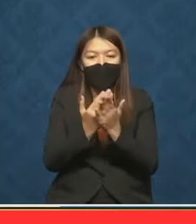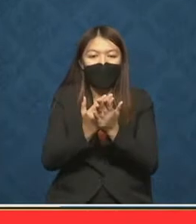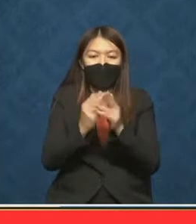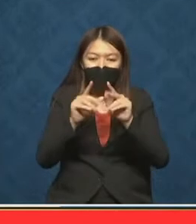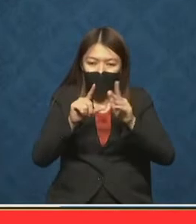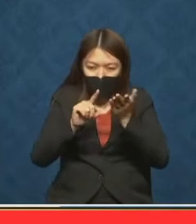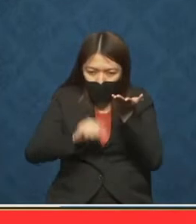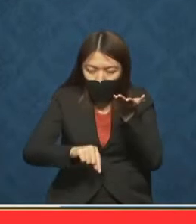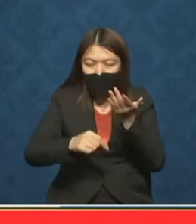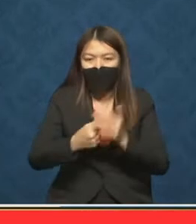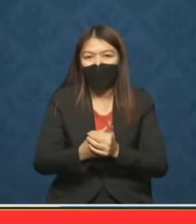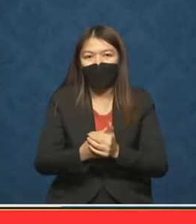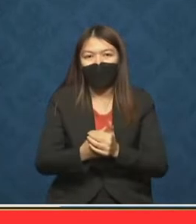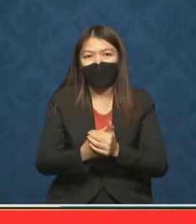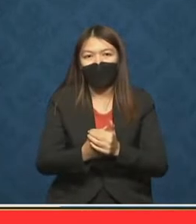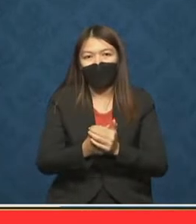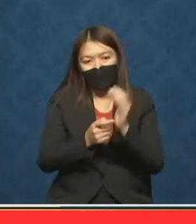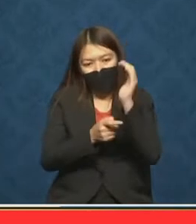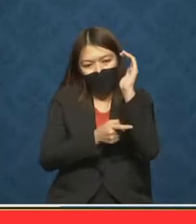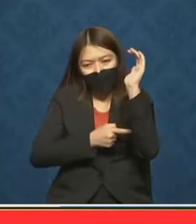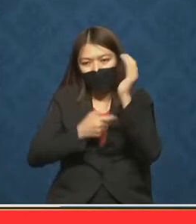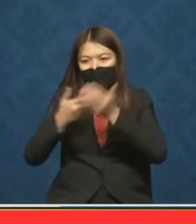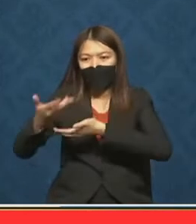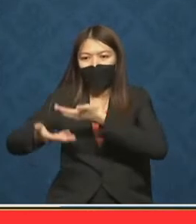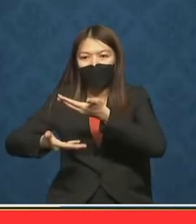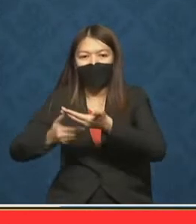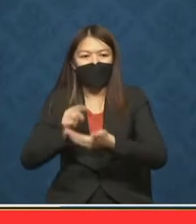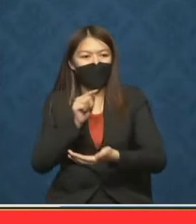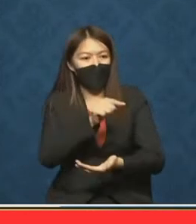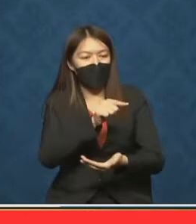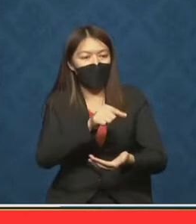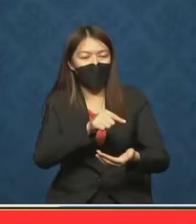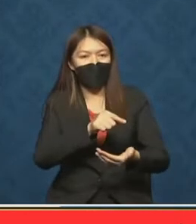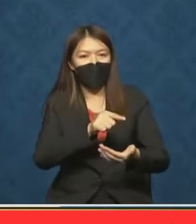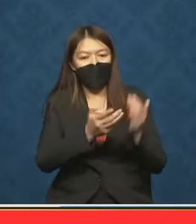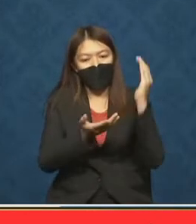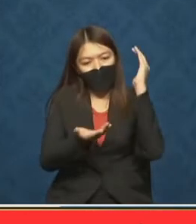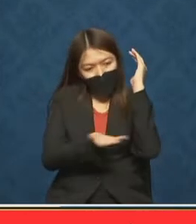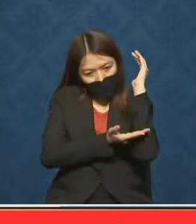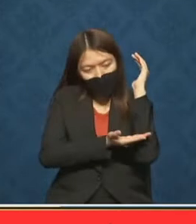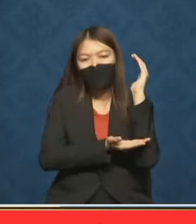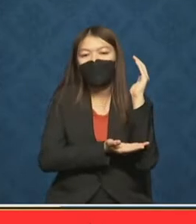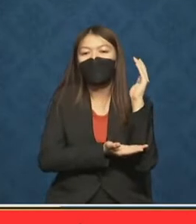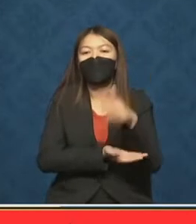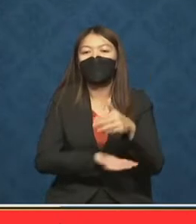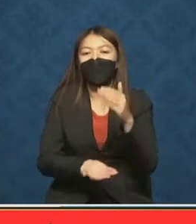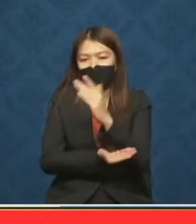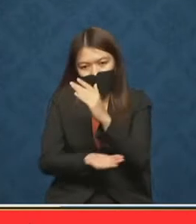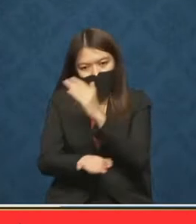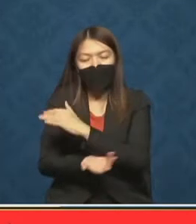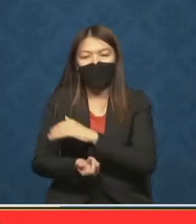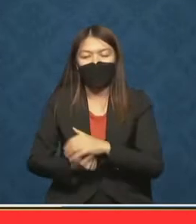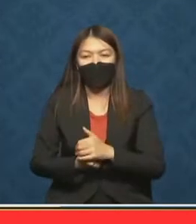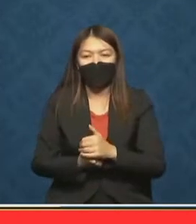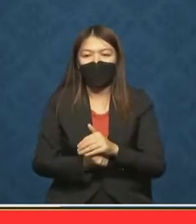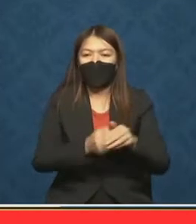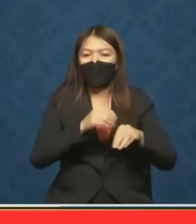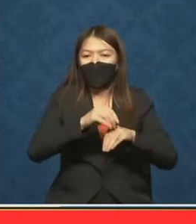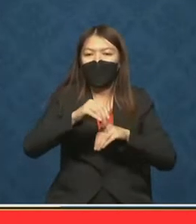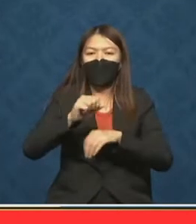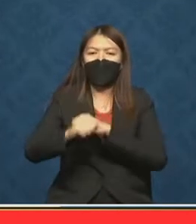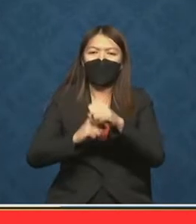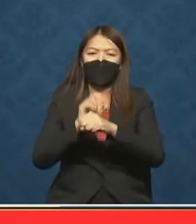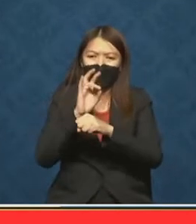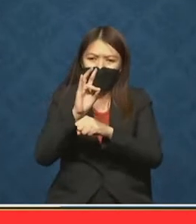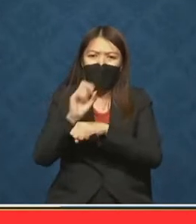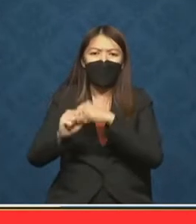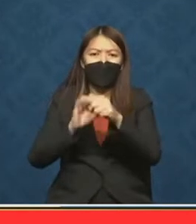ฐทที่จะเอาย่างไปเลขขายกลับสั่งใหพน้ประชาชนนั้นตัดยางภาลาค่ะยางภาลาปลูกมา 7-8